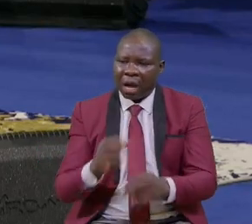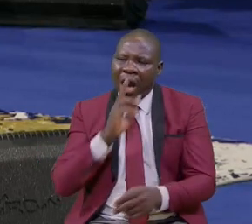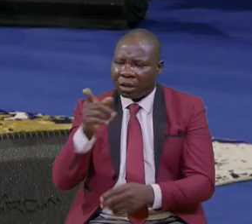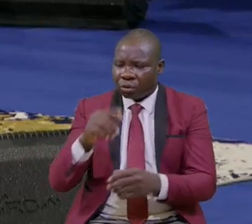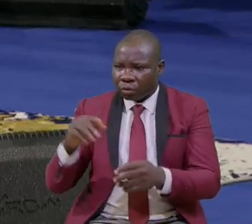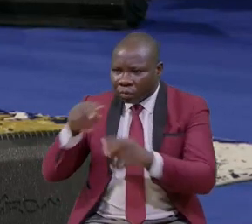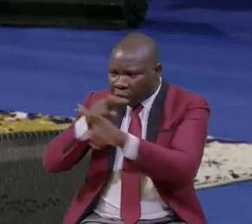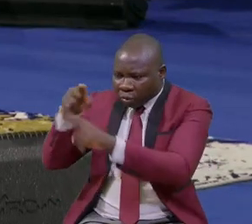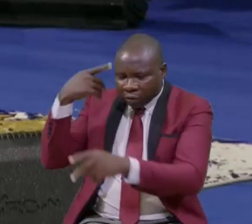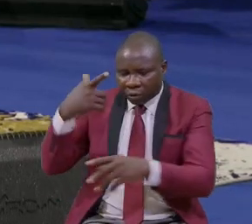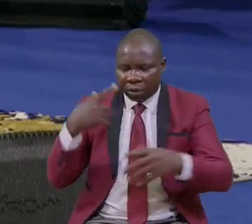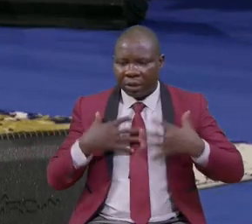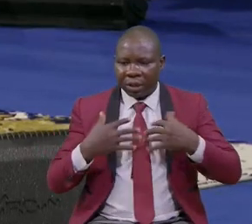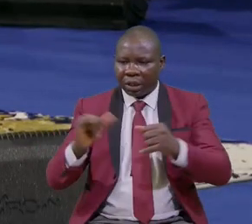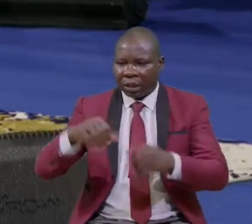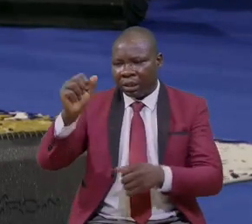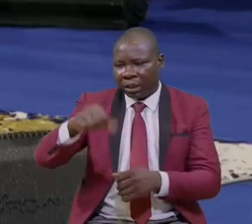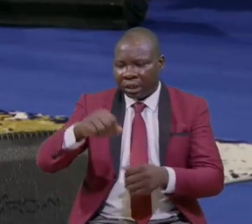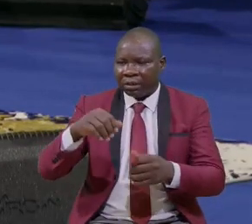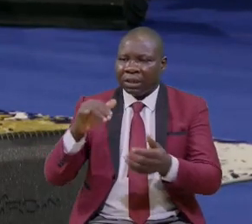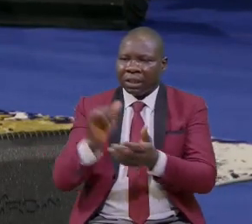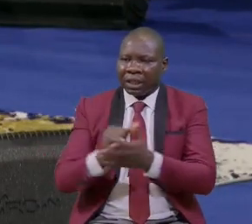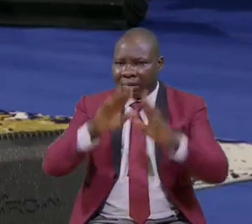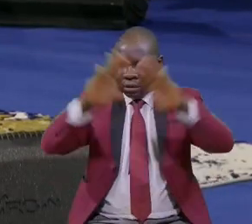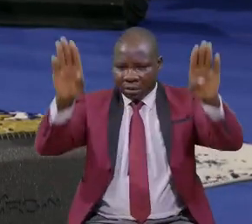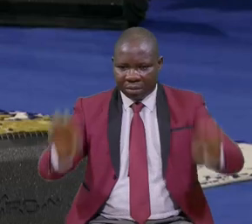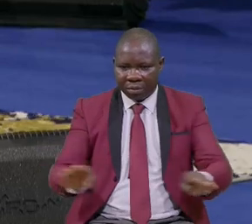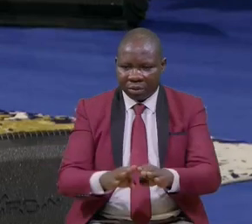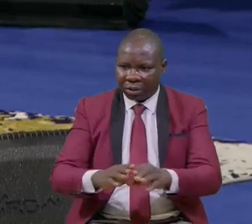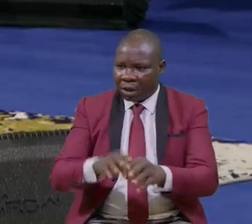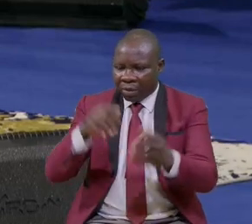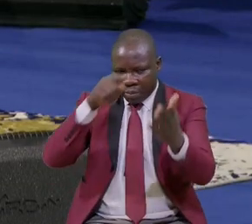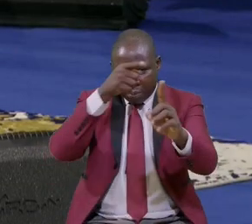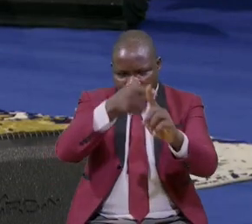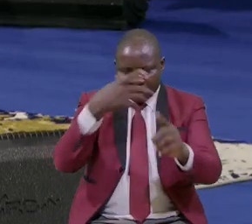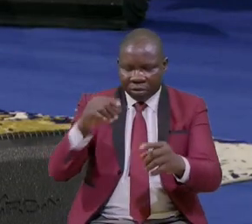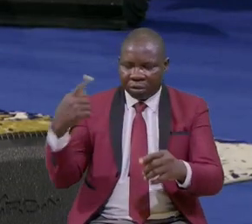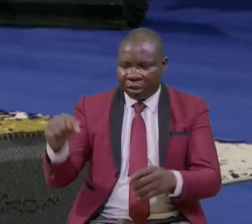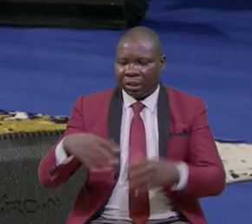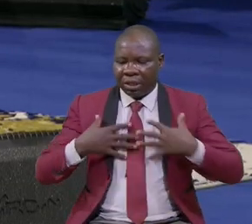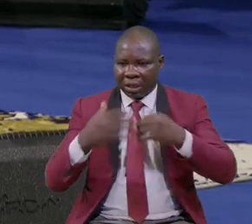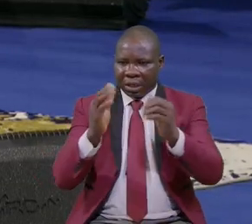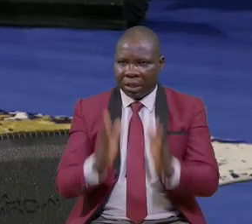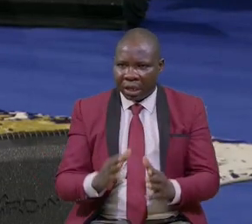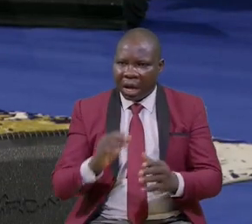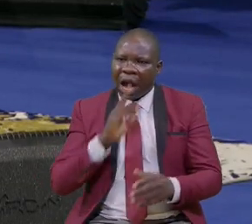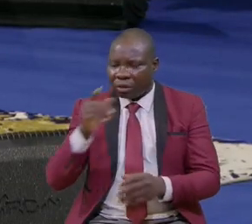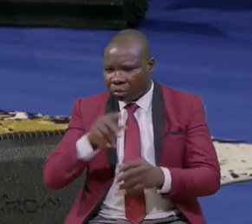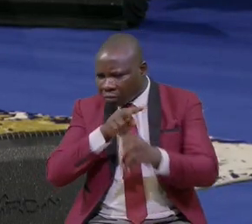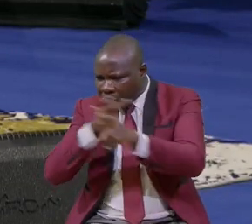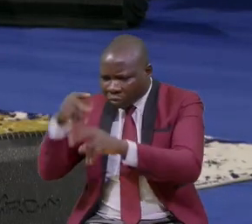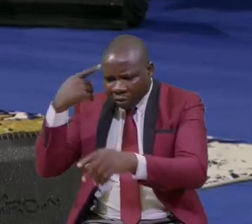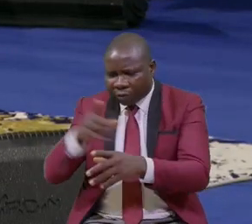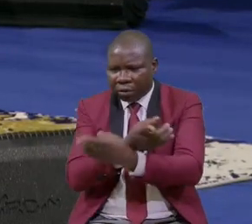plaque-là te montre la direction du guérisseur. La guérison ce soir. Est-ce que tu cherches la délivrance? Oui. Regarde